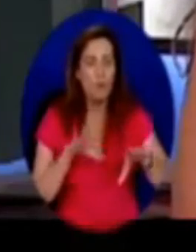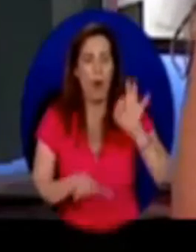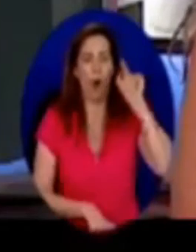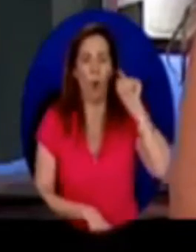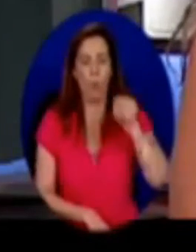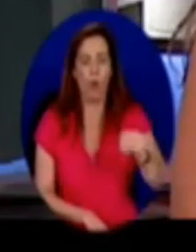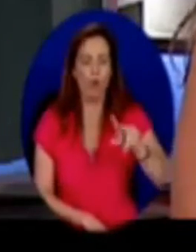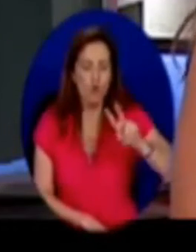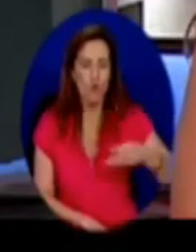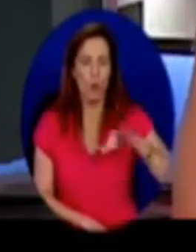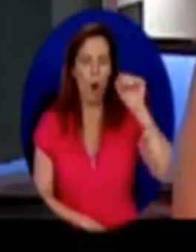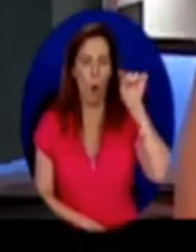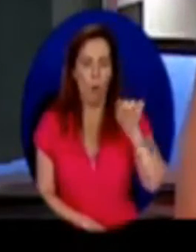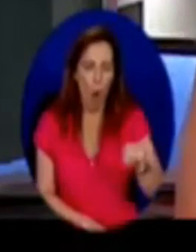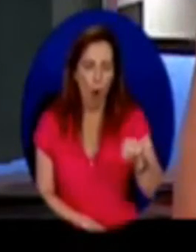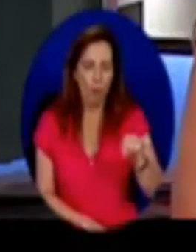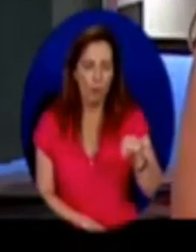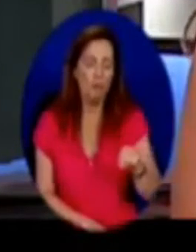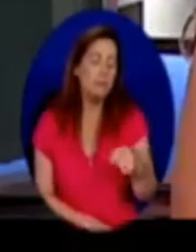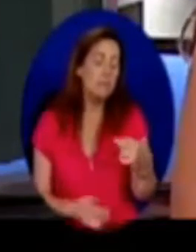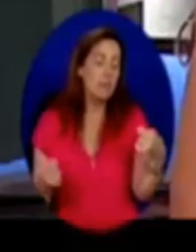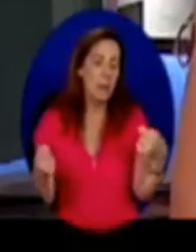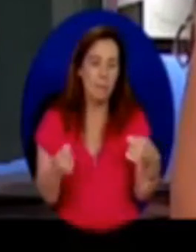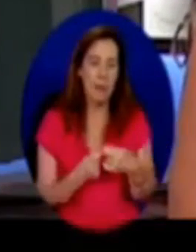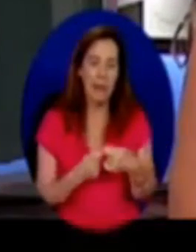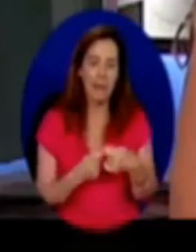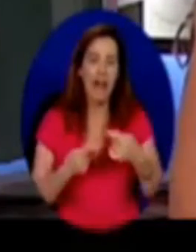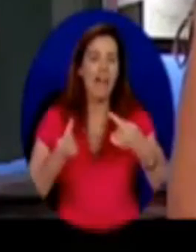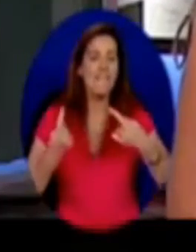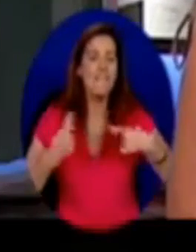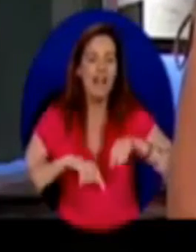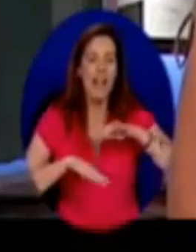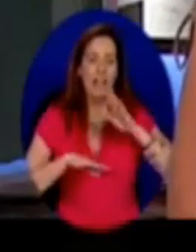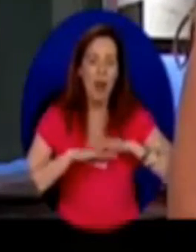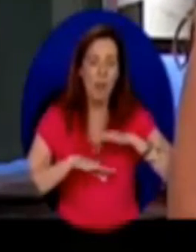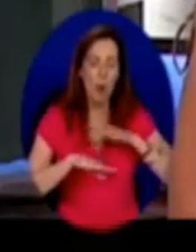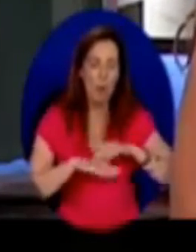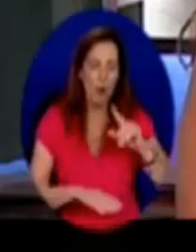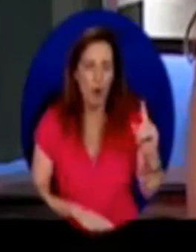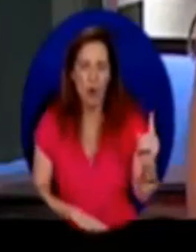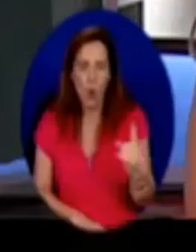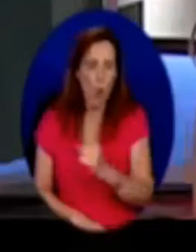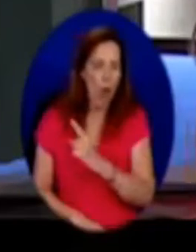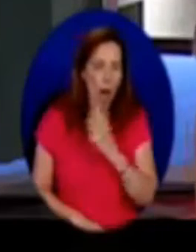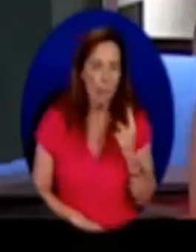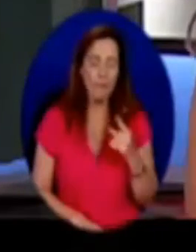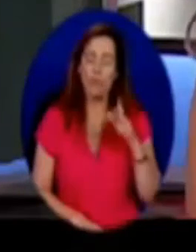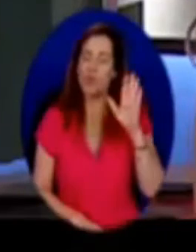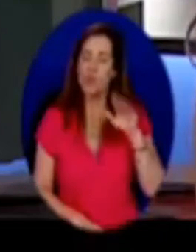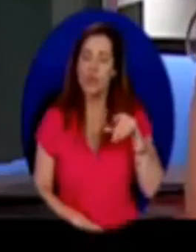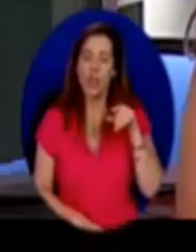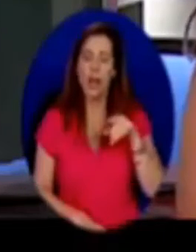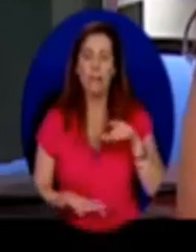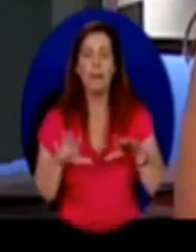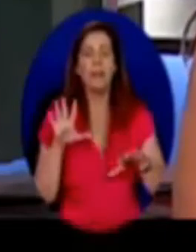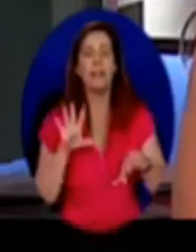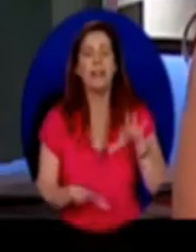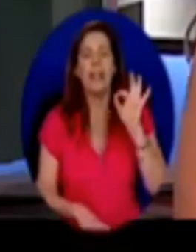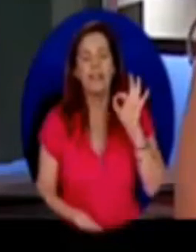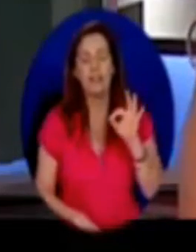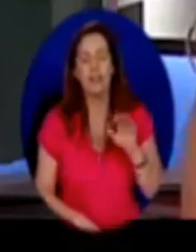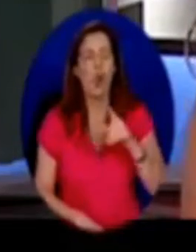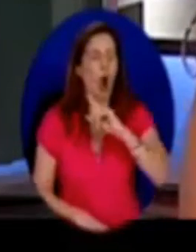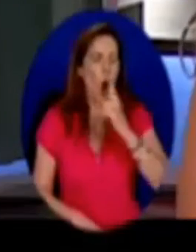לכהונה נוספת א מבחינת הוועדת המומחים הסמלי of experts אלה שגם שיבחרו את